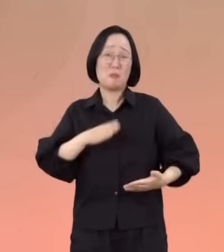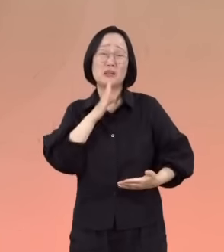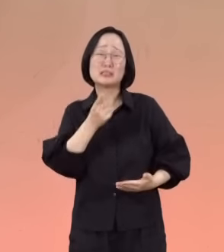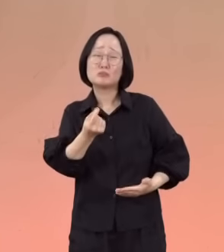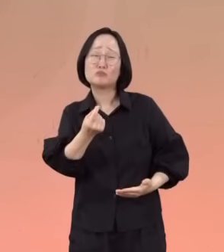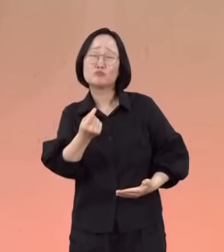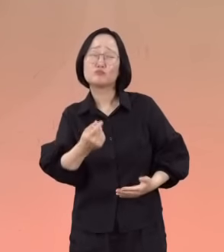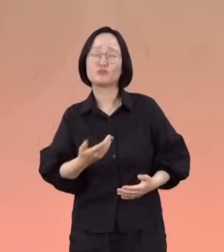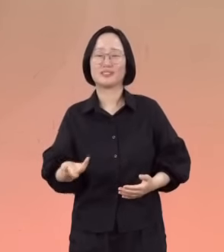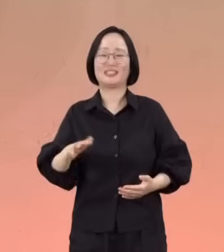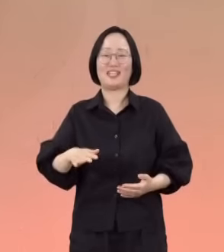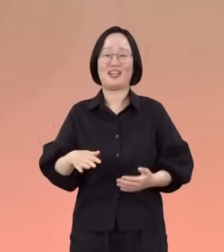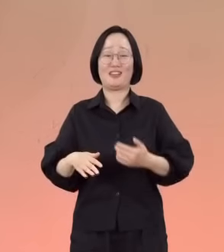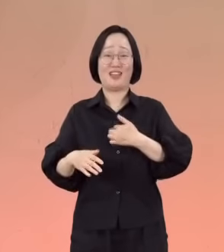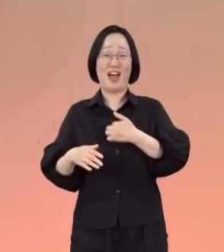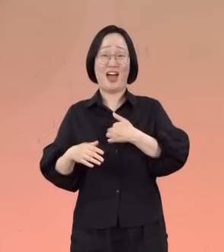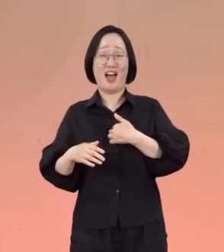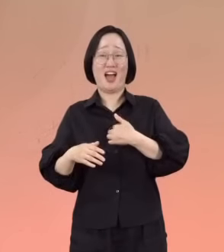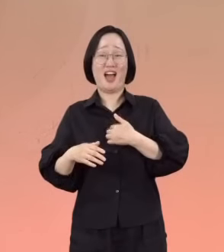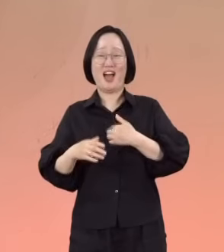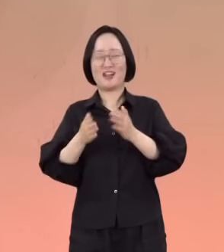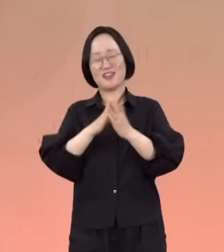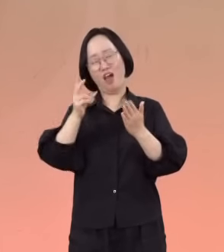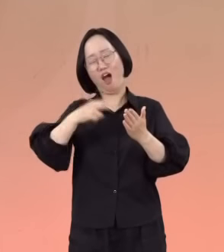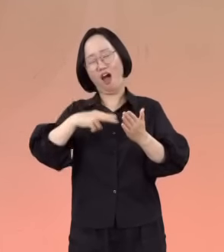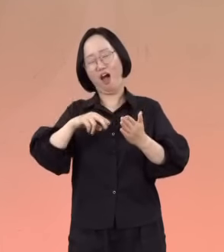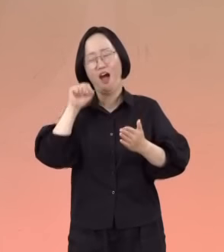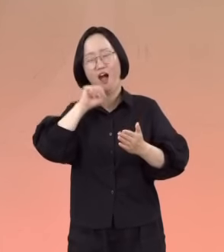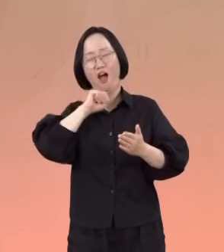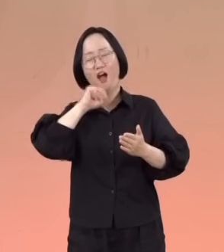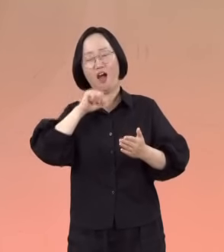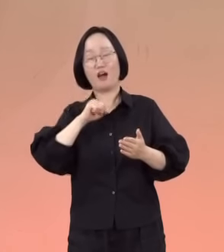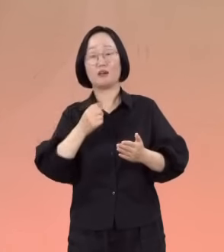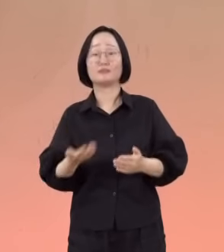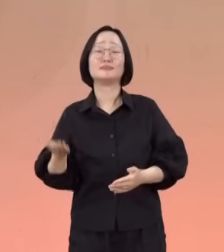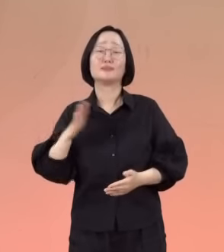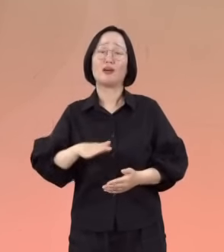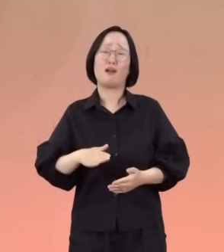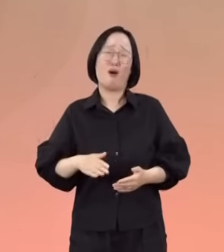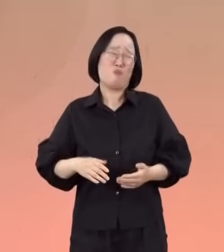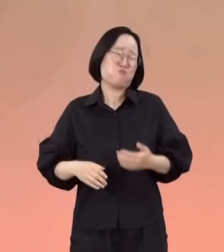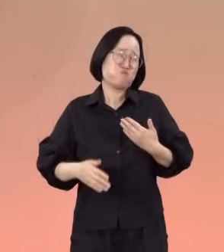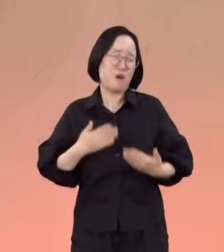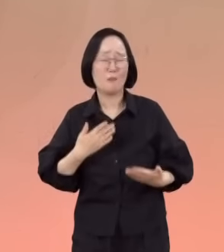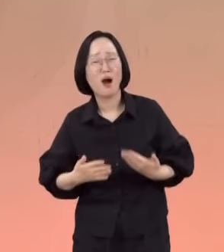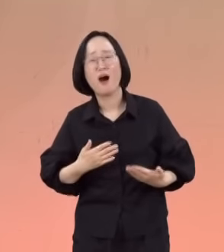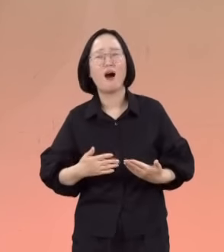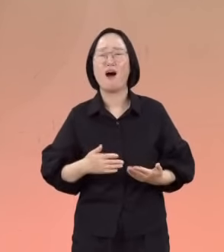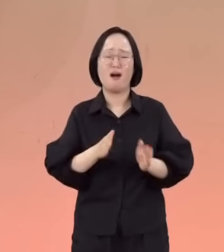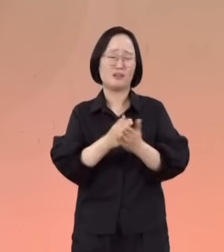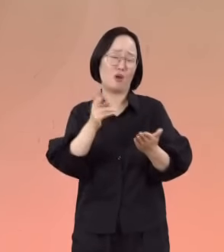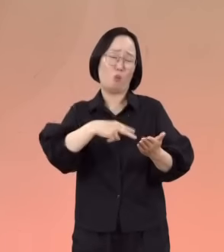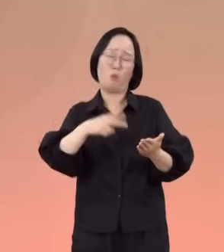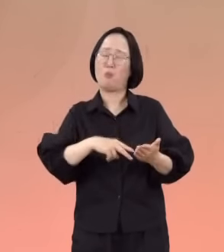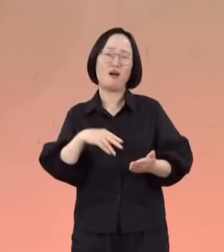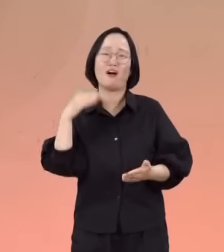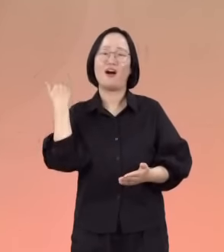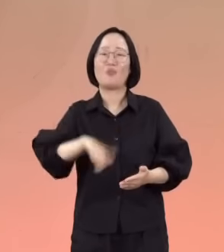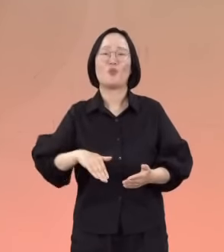엄청 좋아하는 그렇게 책을 요새 많이 못 봐요 너무 바빠 가지고 그래서 저도